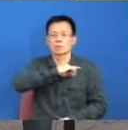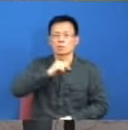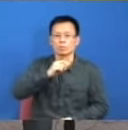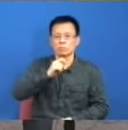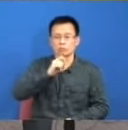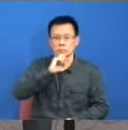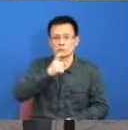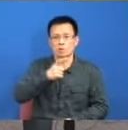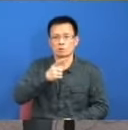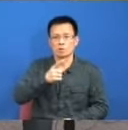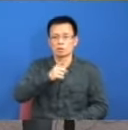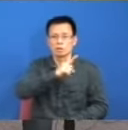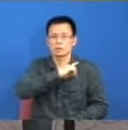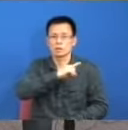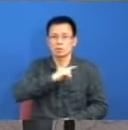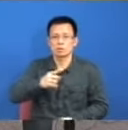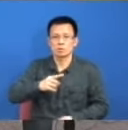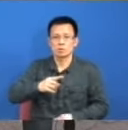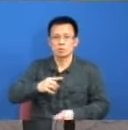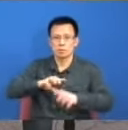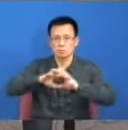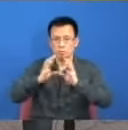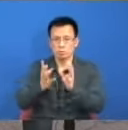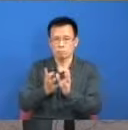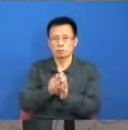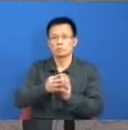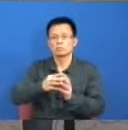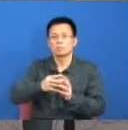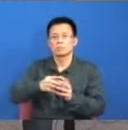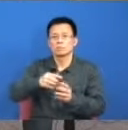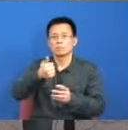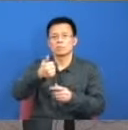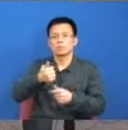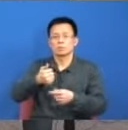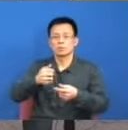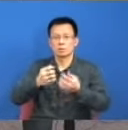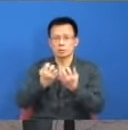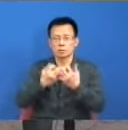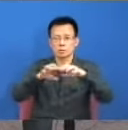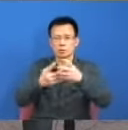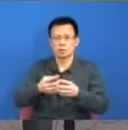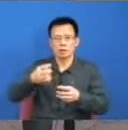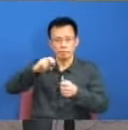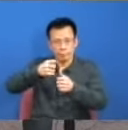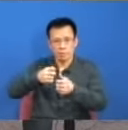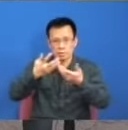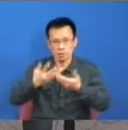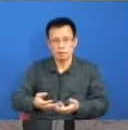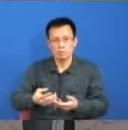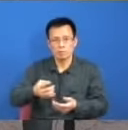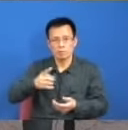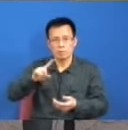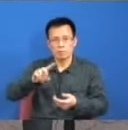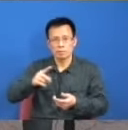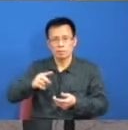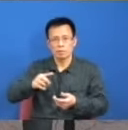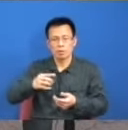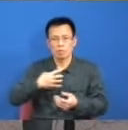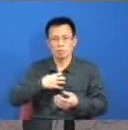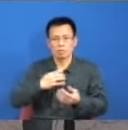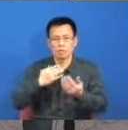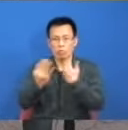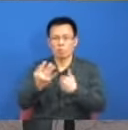嘅係自我完善嘅機制，好似你一樣咧，去反省一下喺今次嘅行動有咩做得係過分嘅，佢哋下